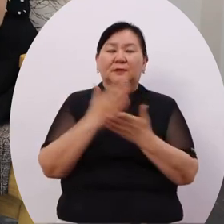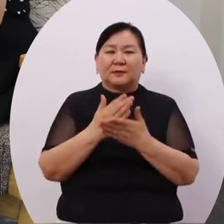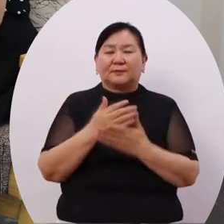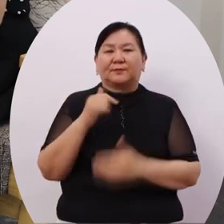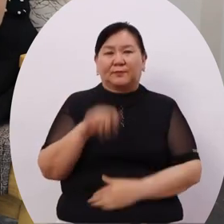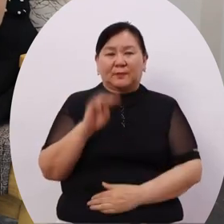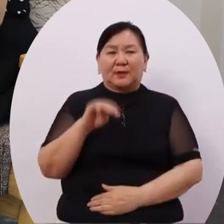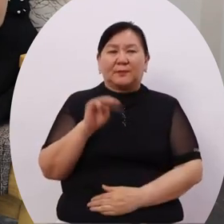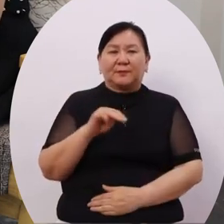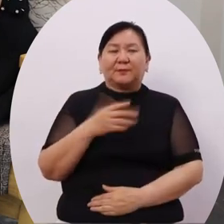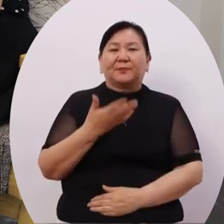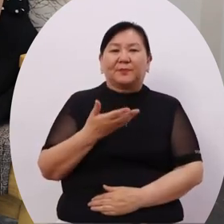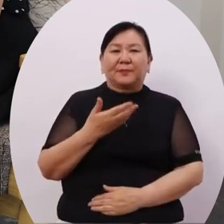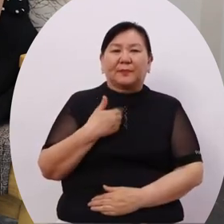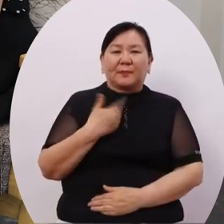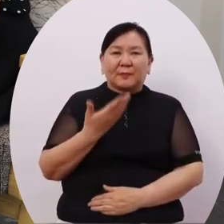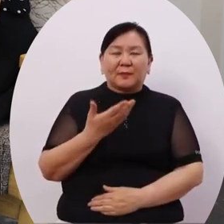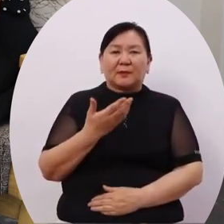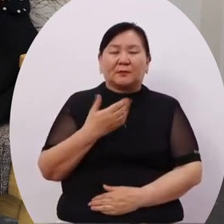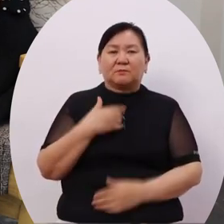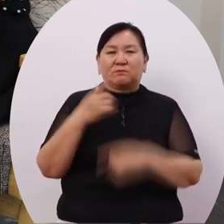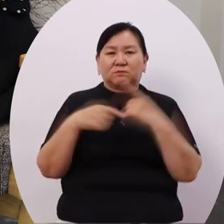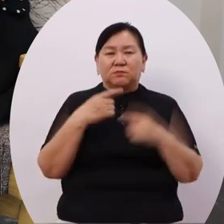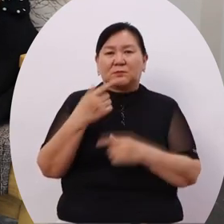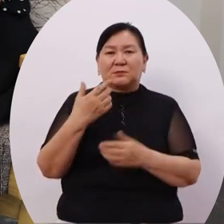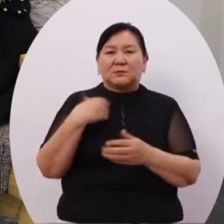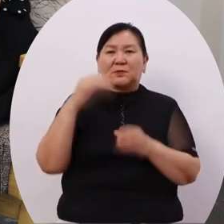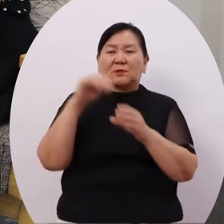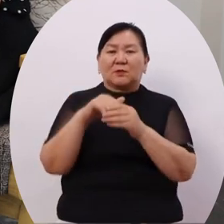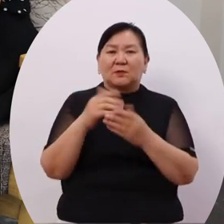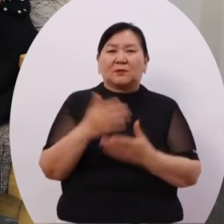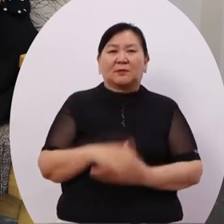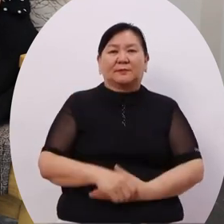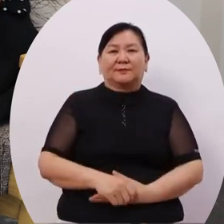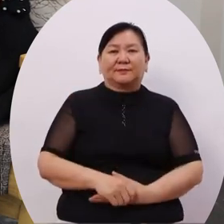юм гарах хэрэгтэй багхгүй. Тэгээ тэр хүмүүсийн олон жил юм. Тэр хүмүүсний төөхөн байна гэж багхгүй. Айгүй харамсалтай.